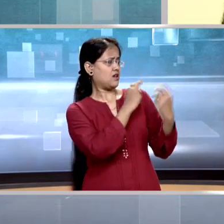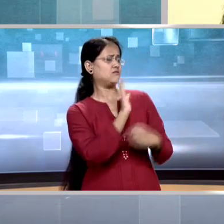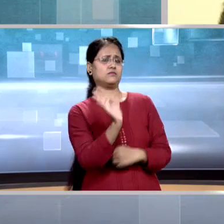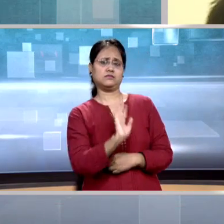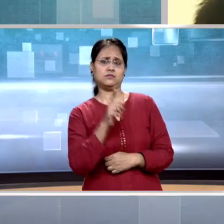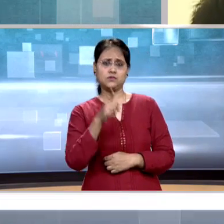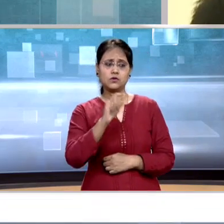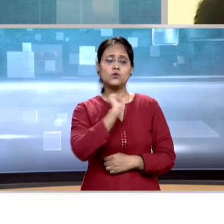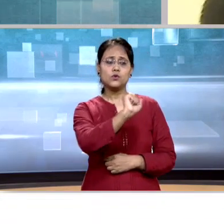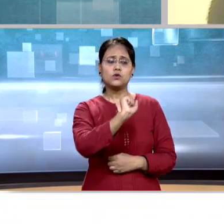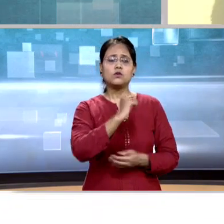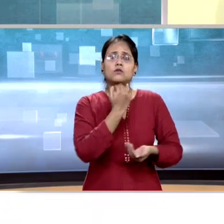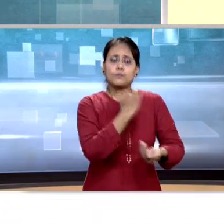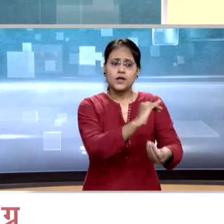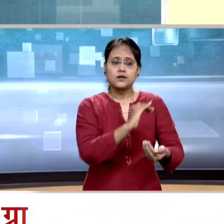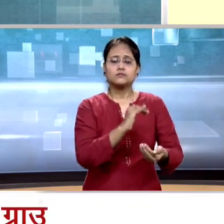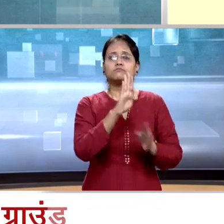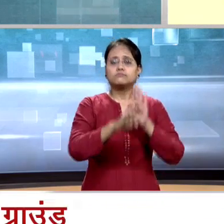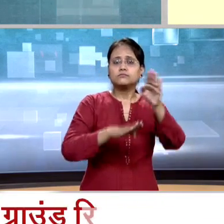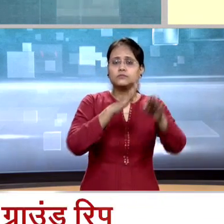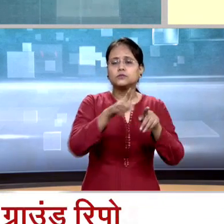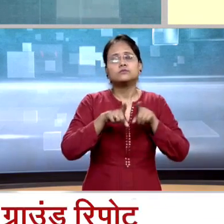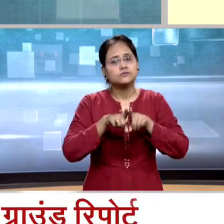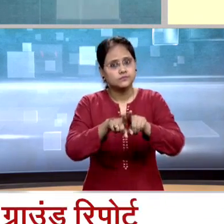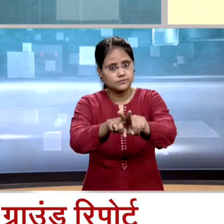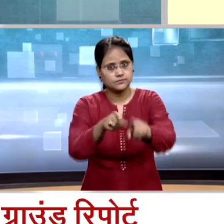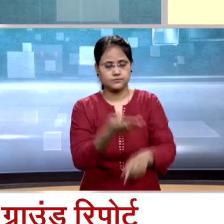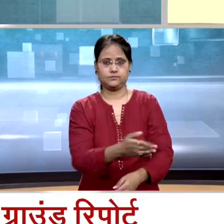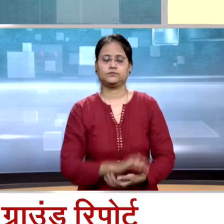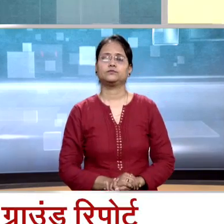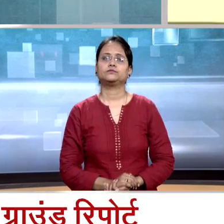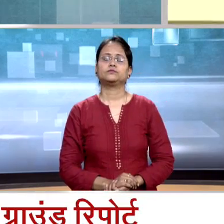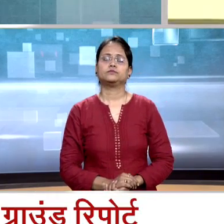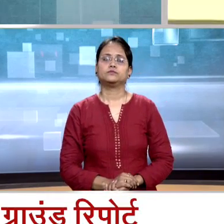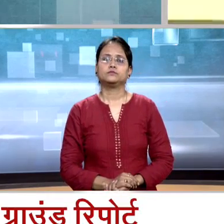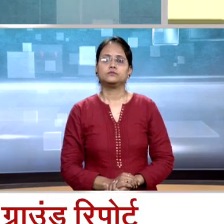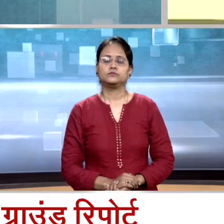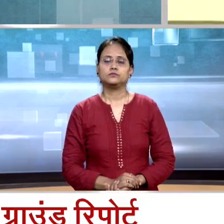भी पीछे मुड़कर देखना पड़े, इसलिए वो उसके कदम के साथ कदम मिला रही हैं।